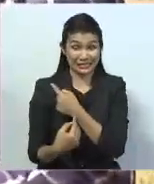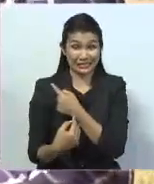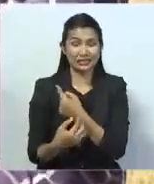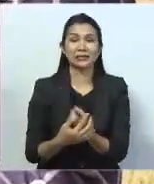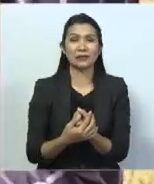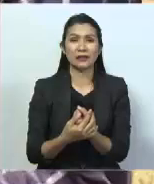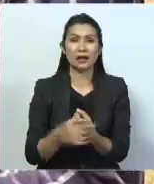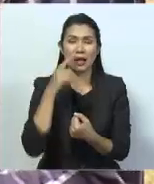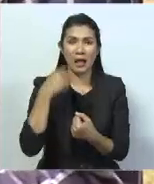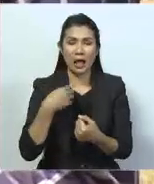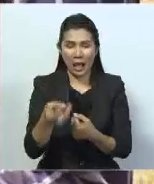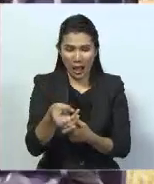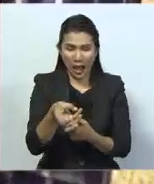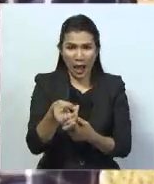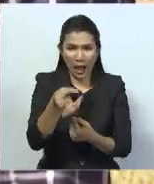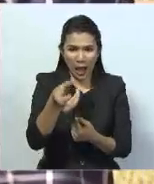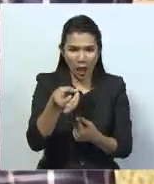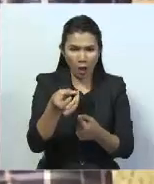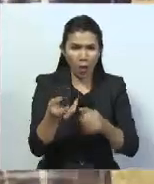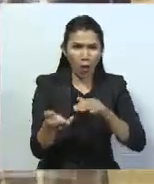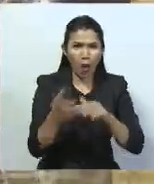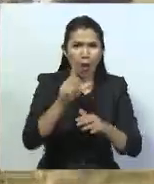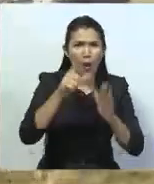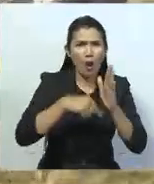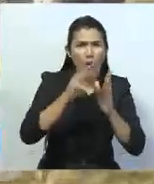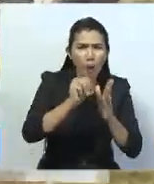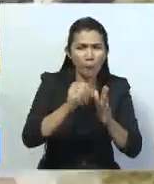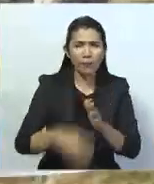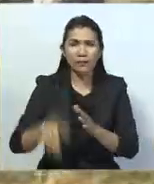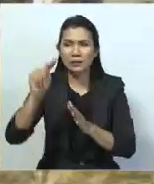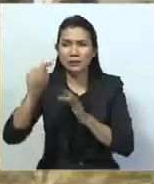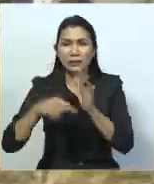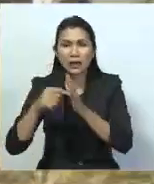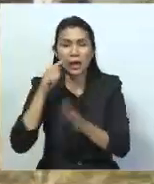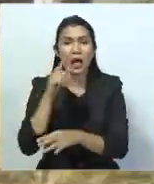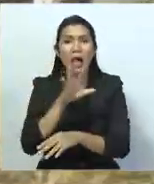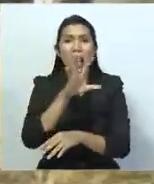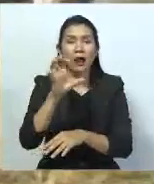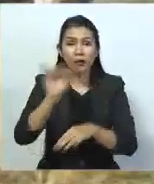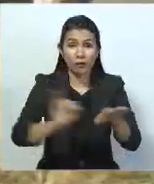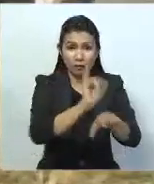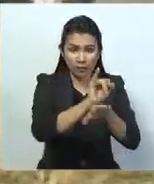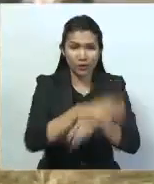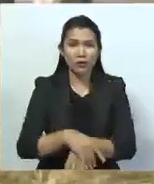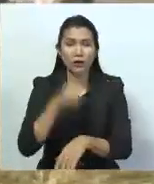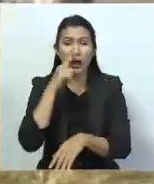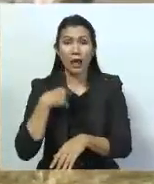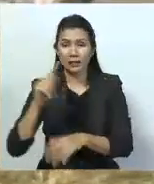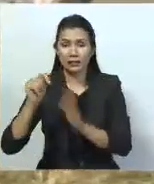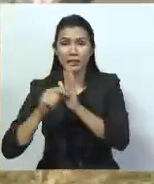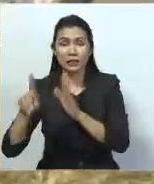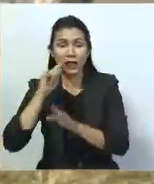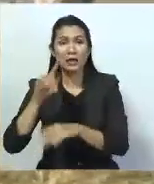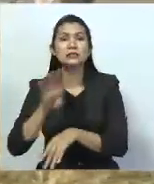เนี่ยมีข้าวรบและข้าวตั้งก็500บาท 500บาท ครับ500บาทต่อไร่ถ้าเป็นข้าวตั้งเลยก็450ครับ แล้วก่อนหน้านี้เท่า